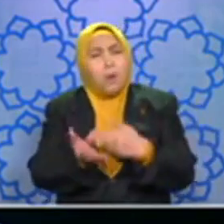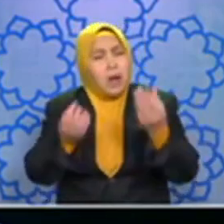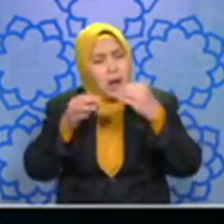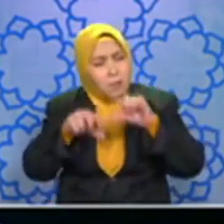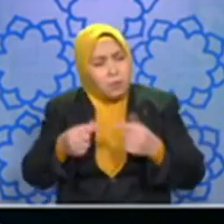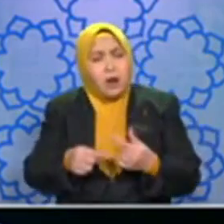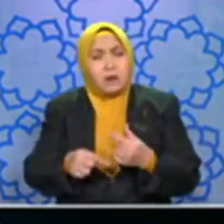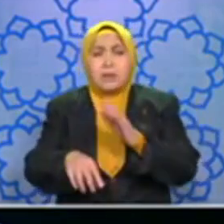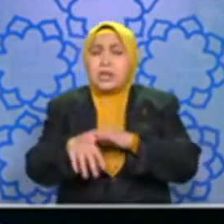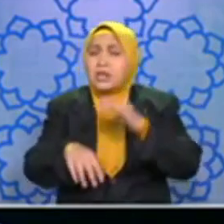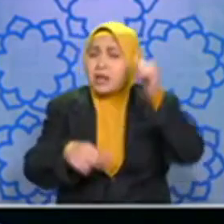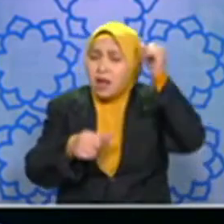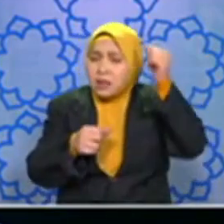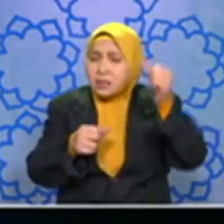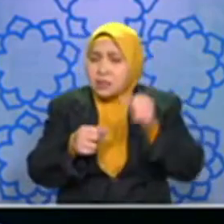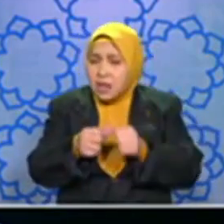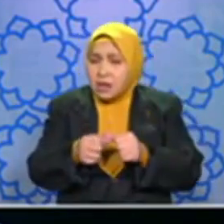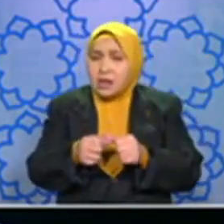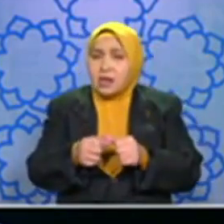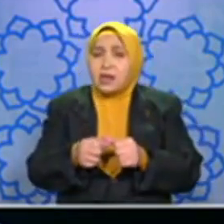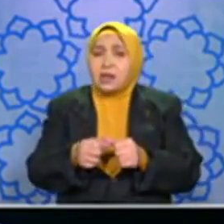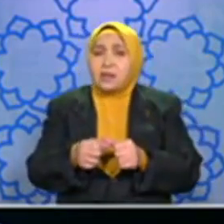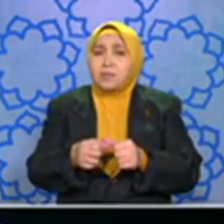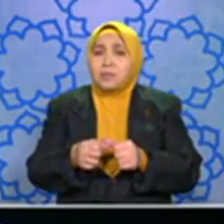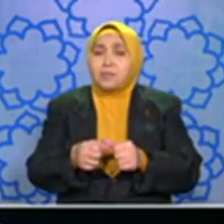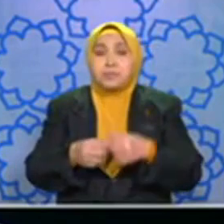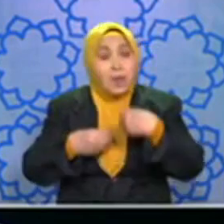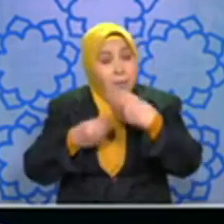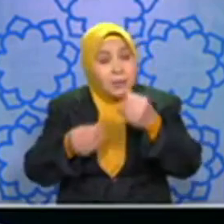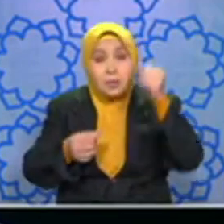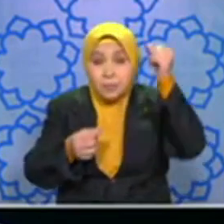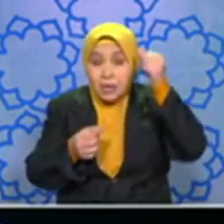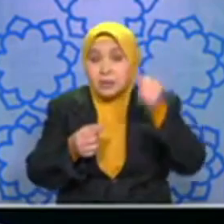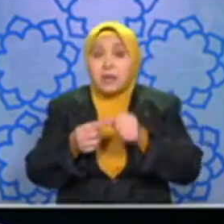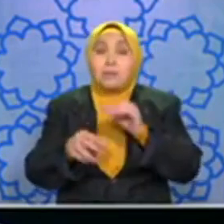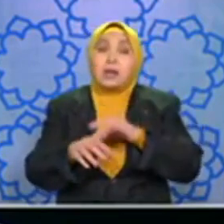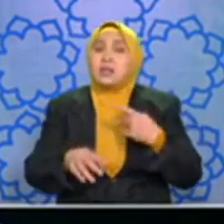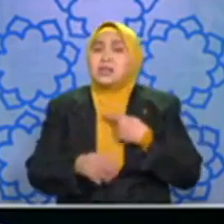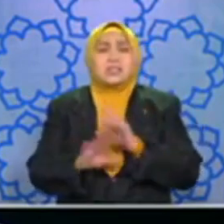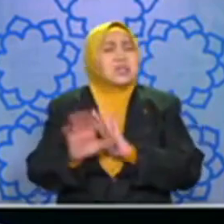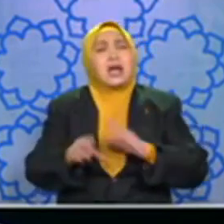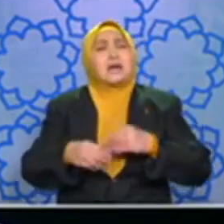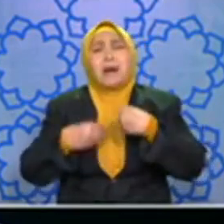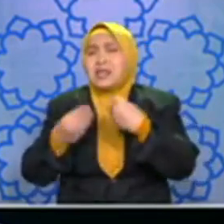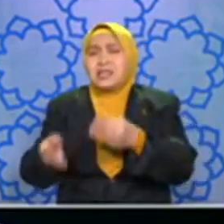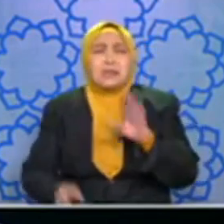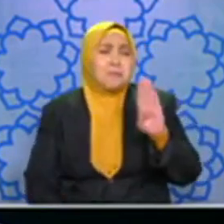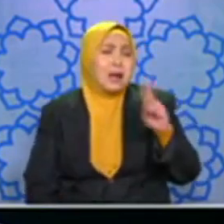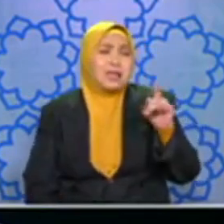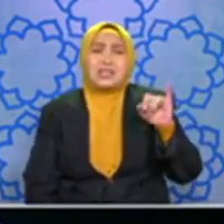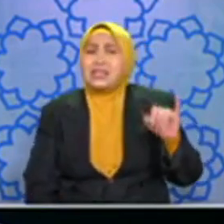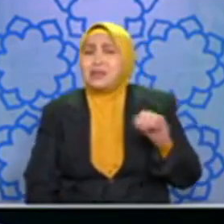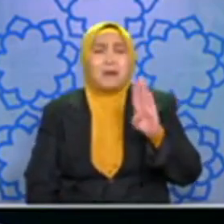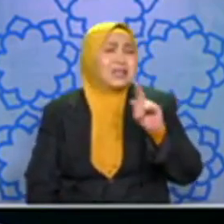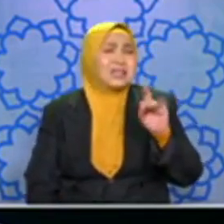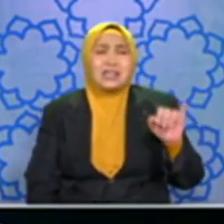peringatan, liyadzakkaru, memberi peringatan kepada kita, janganlah bagi yang baki-baki, janganlah